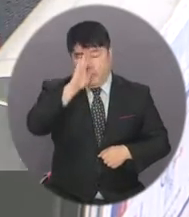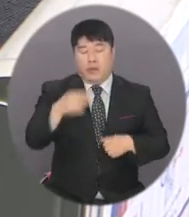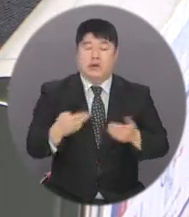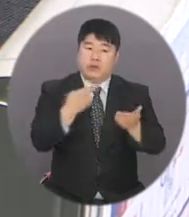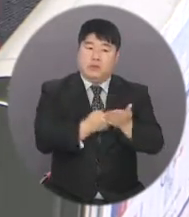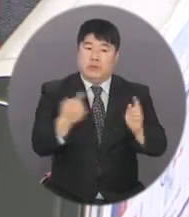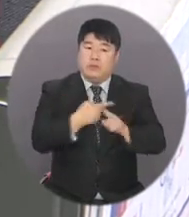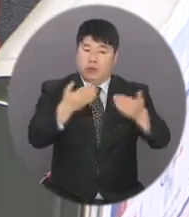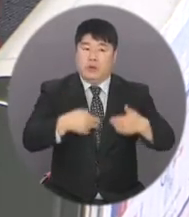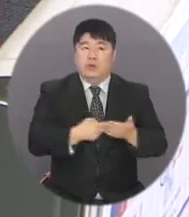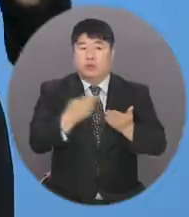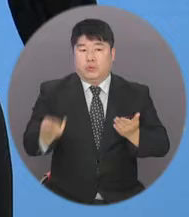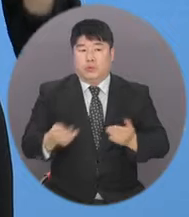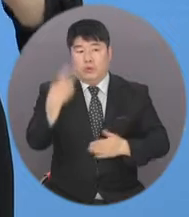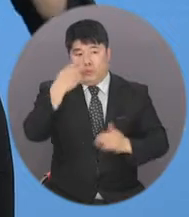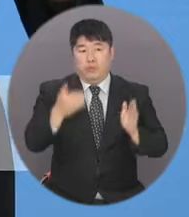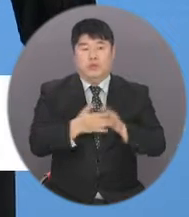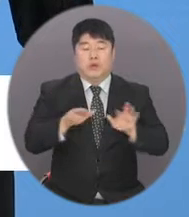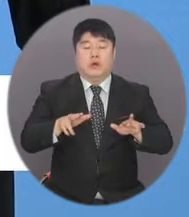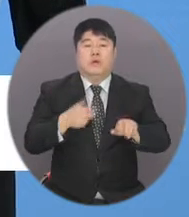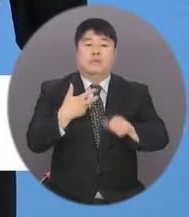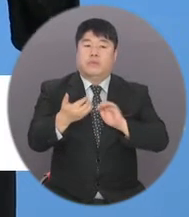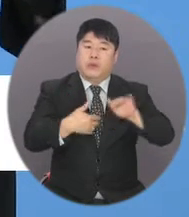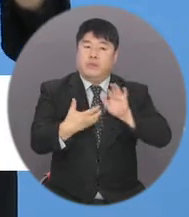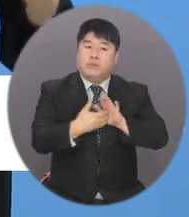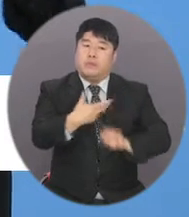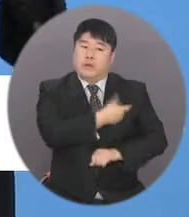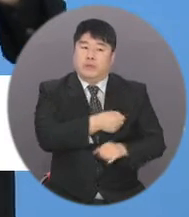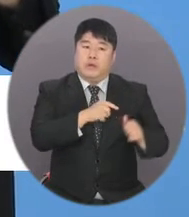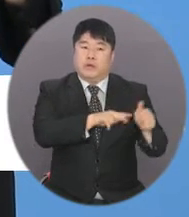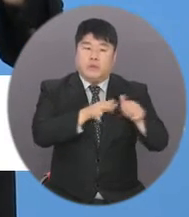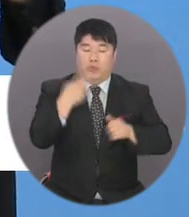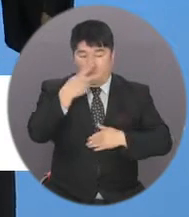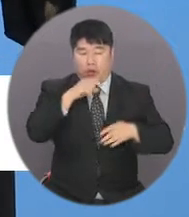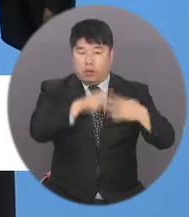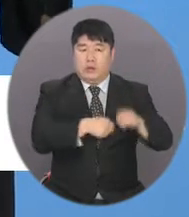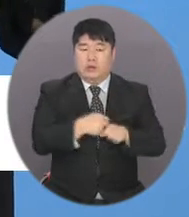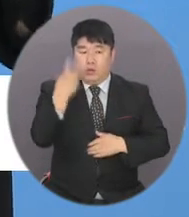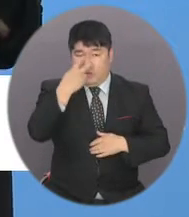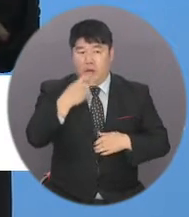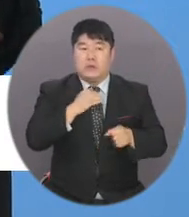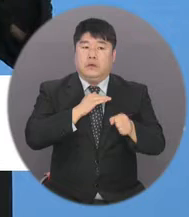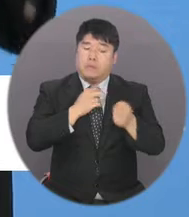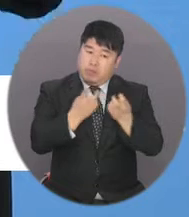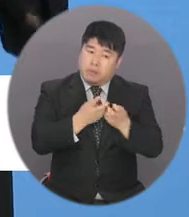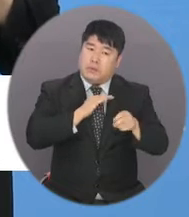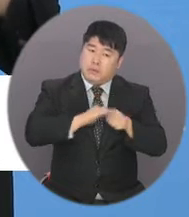받고 퇴원한 것으로 확인됐습니다. 예방 대상자 정보 확인 절차 또 이 확인 요령 등을